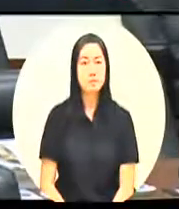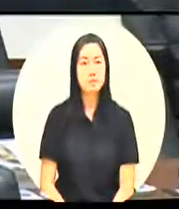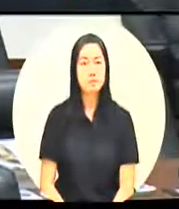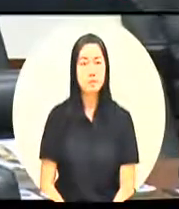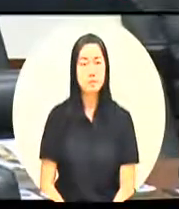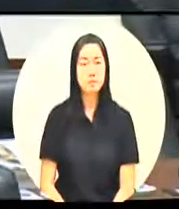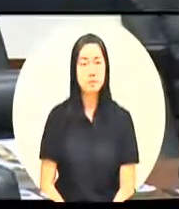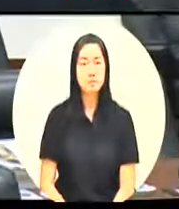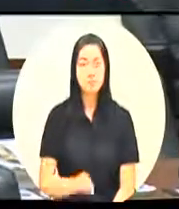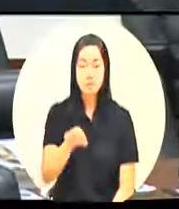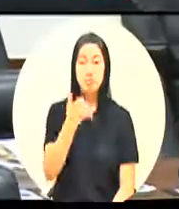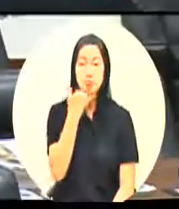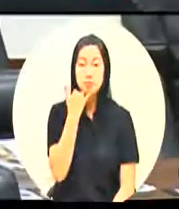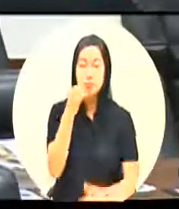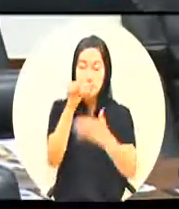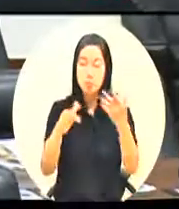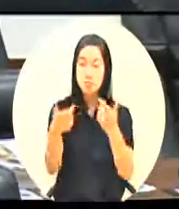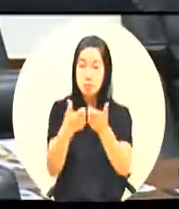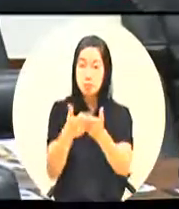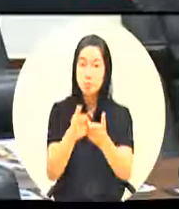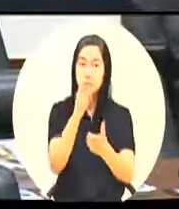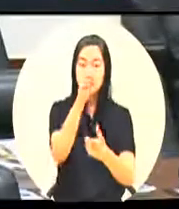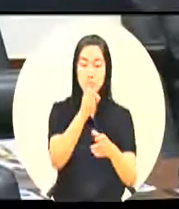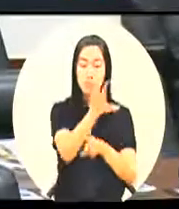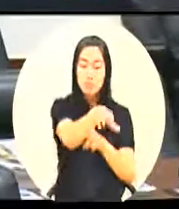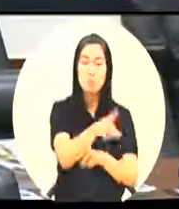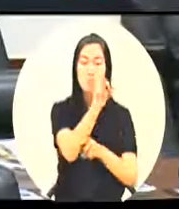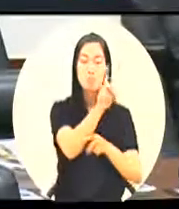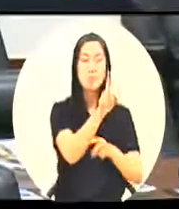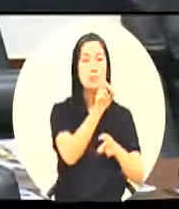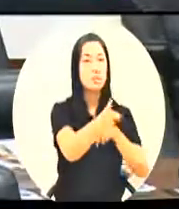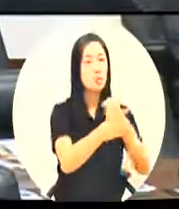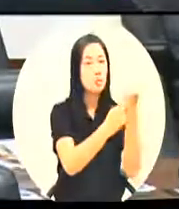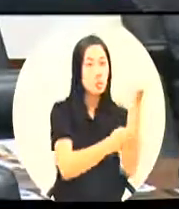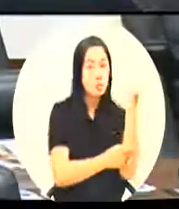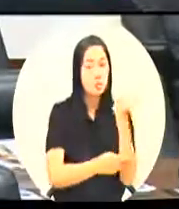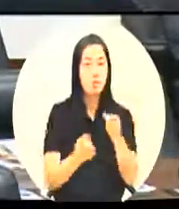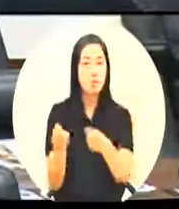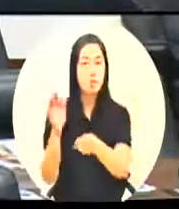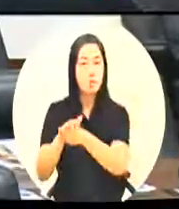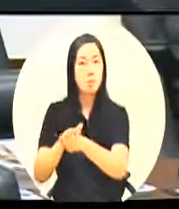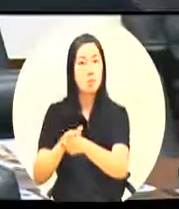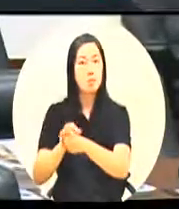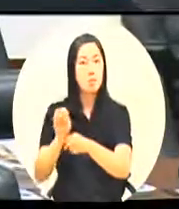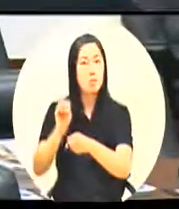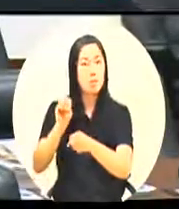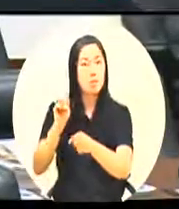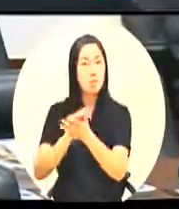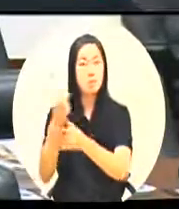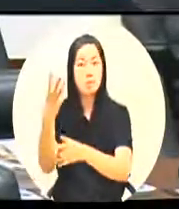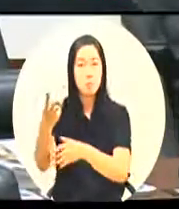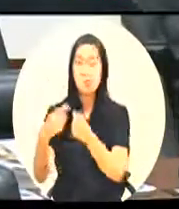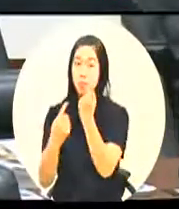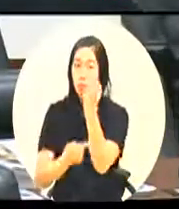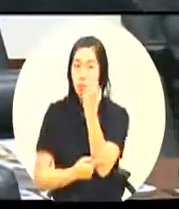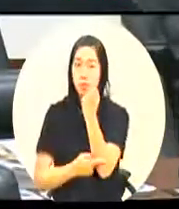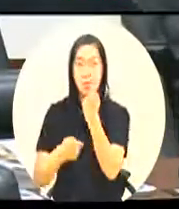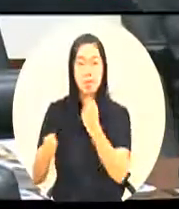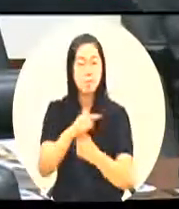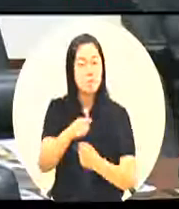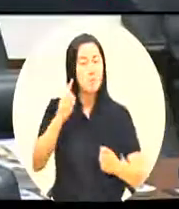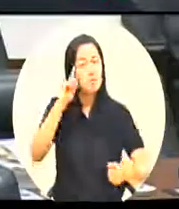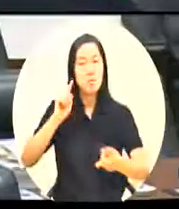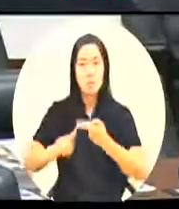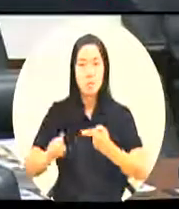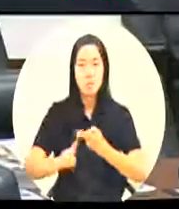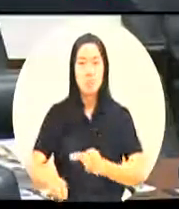去虽然符合叫做挖一米补三米。但是一挖也影响所有的路面，哦，市长，我讲他们应该要扩大